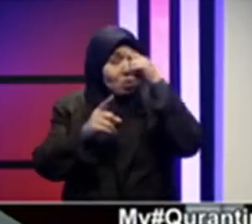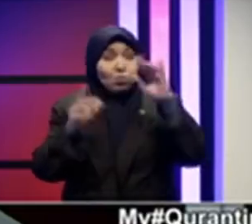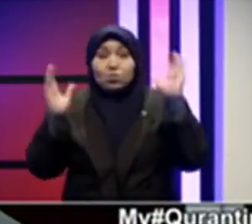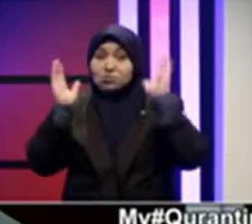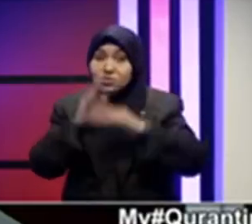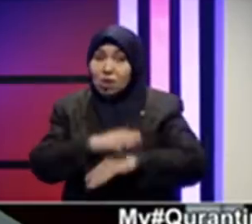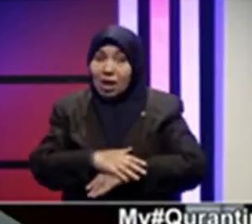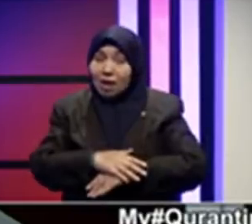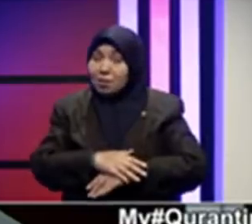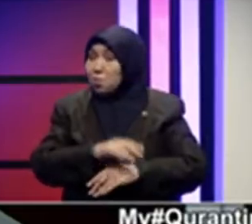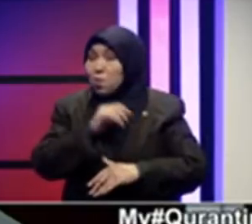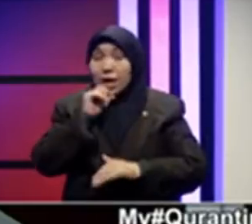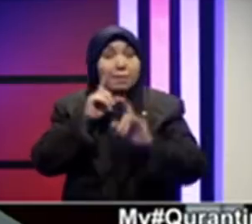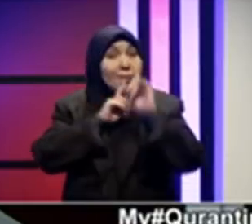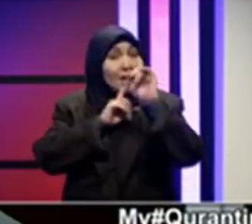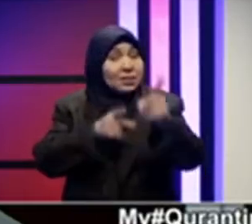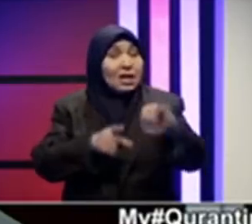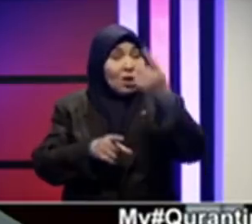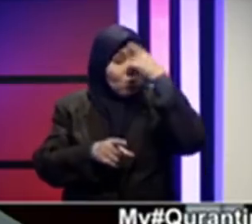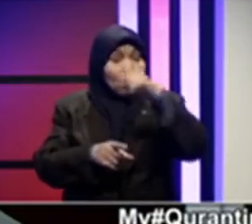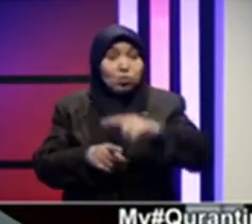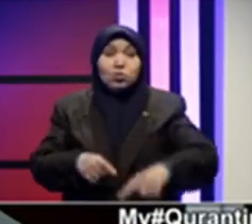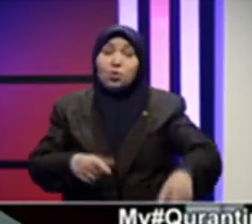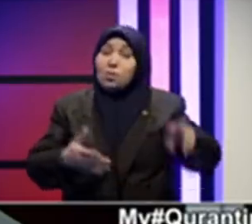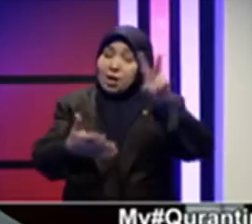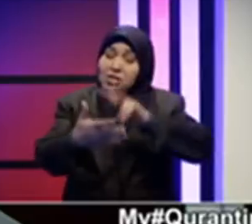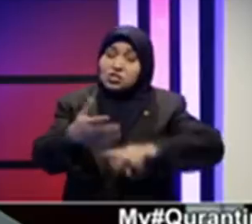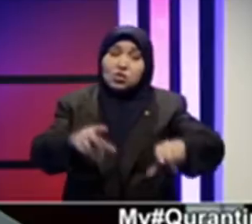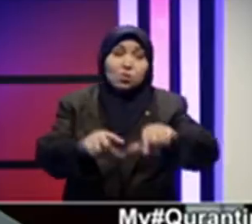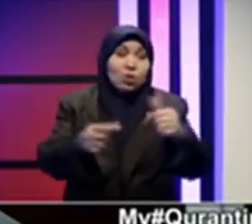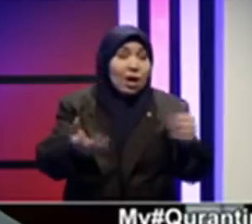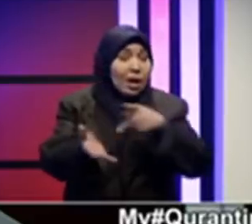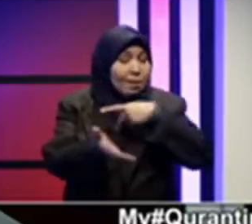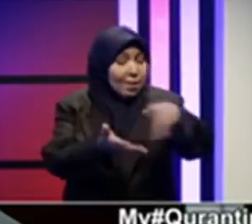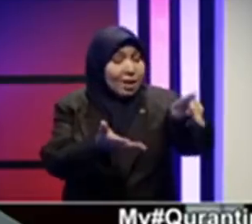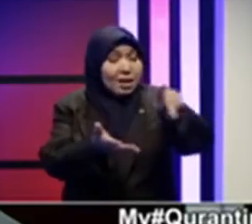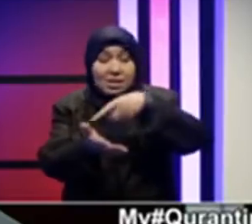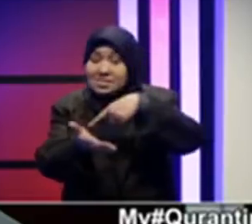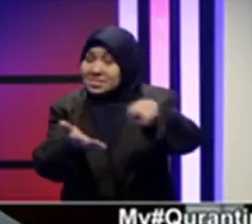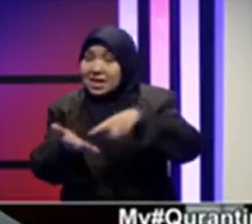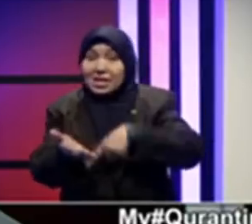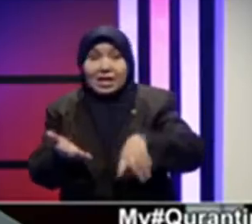maksudnya, bukan perintah untuk baca Quran, bayar zakat, Allah. Itu